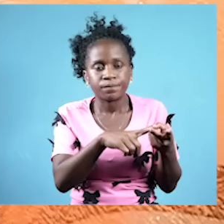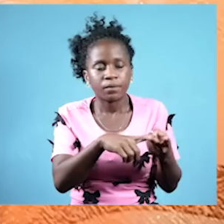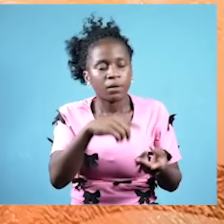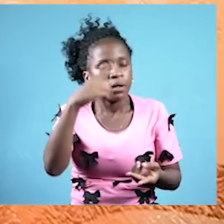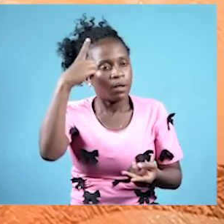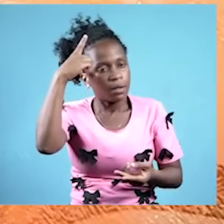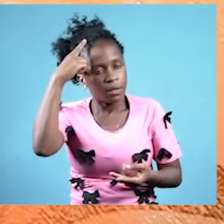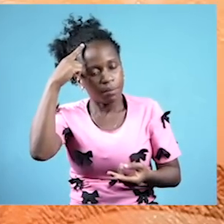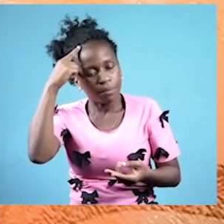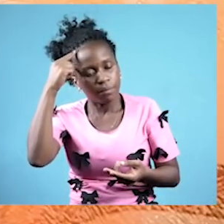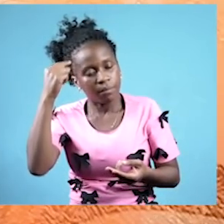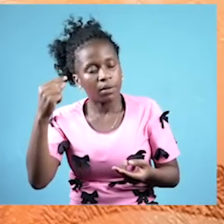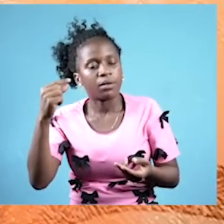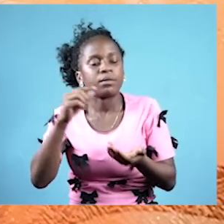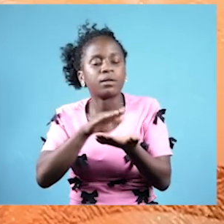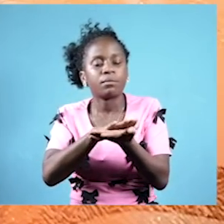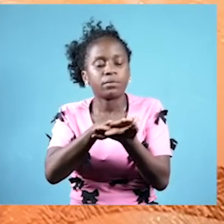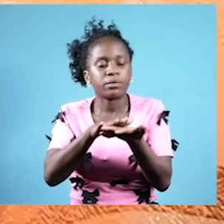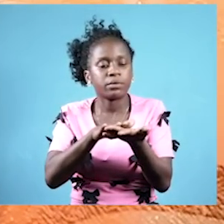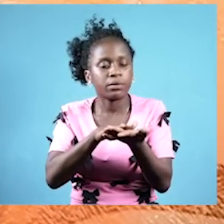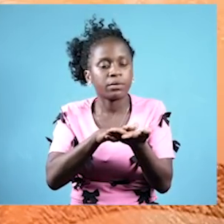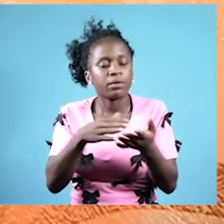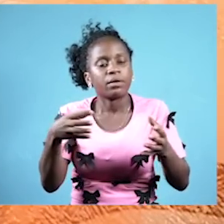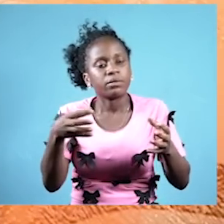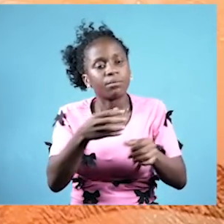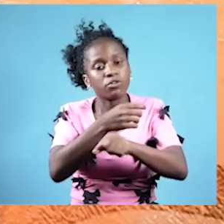imani na misingi ya Chama cha Mapinduzi